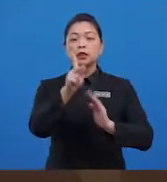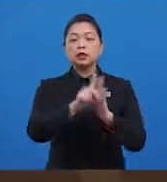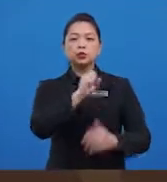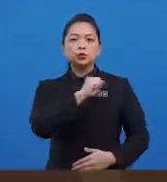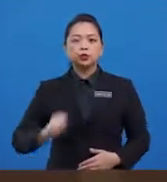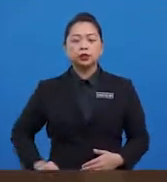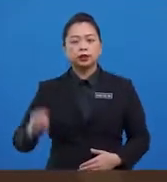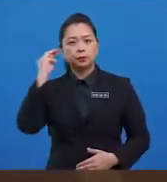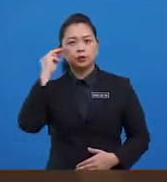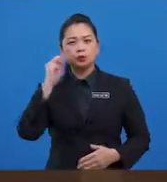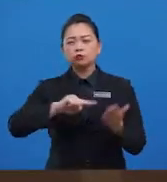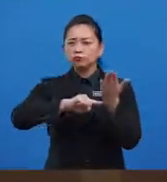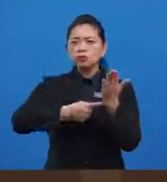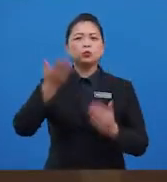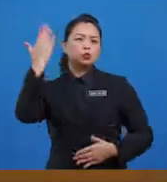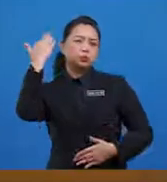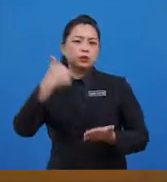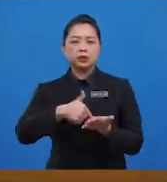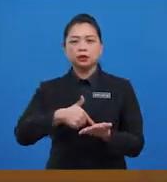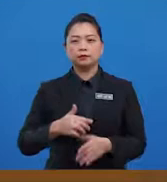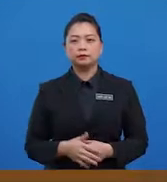sejak berkurun lamanya.